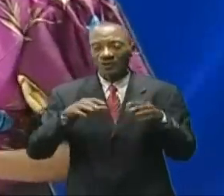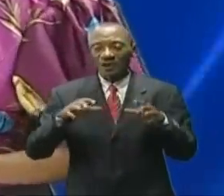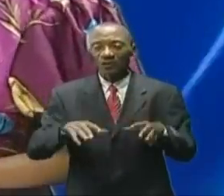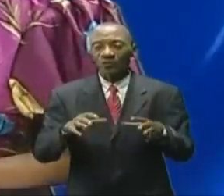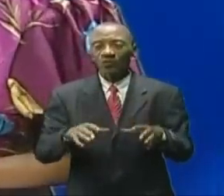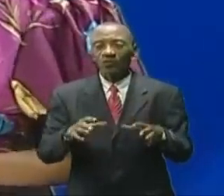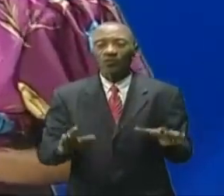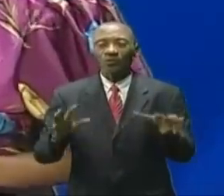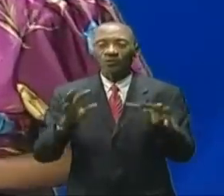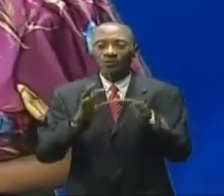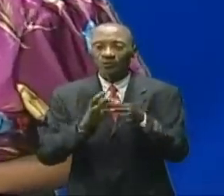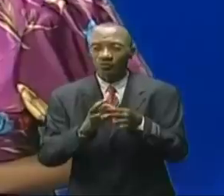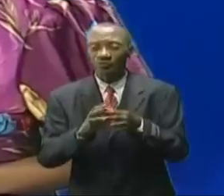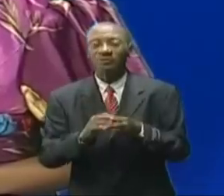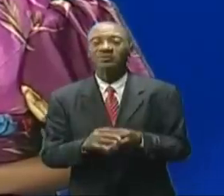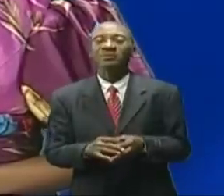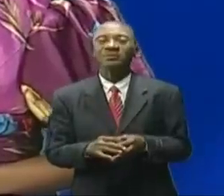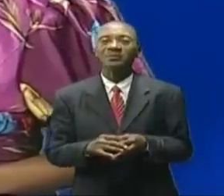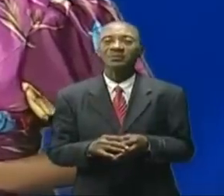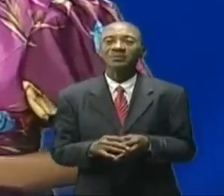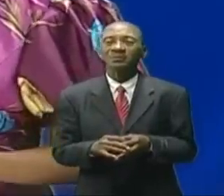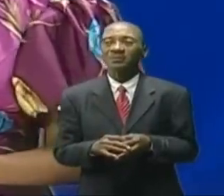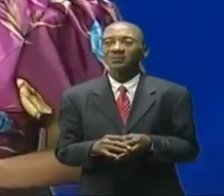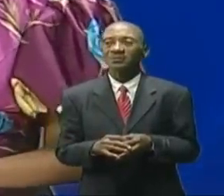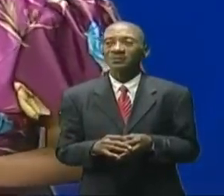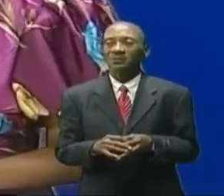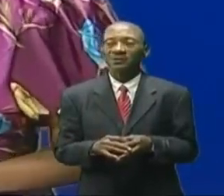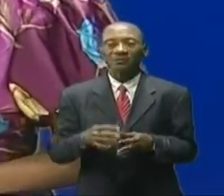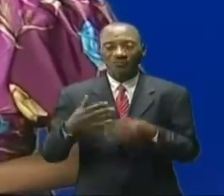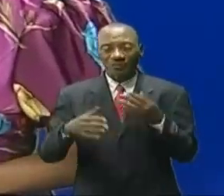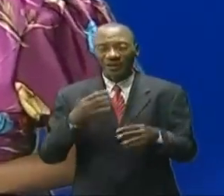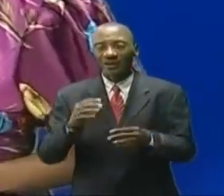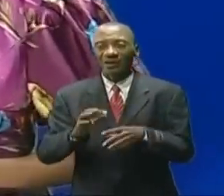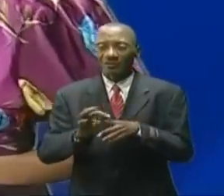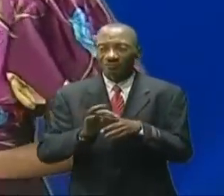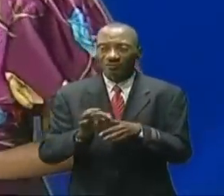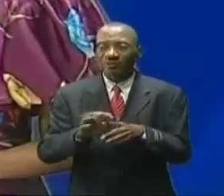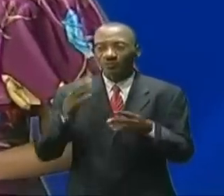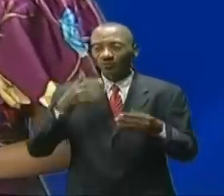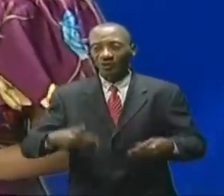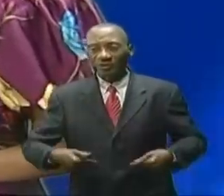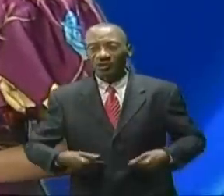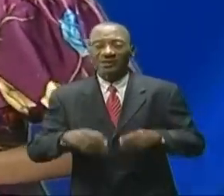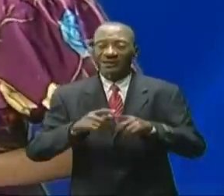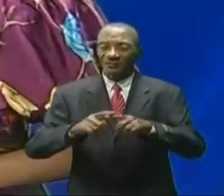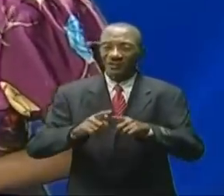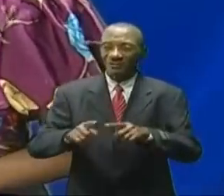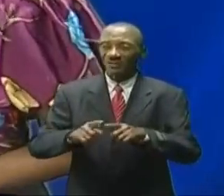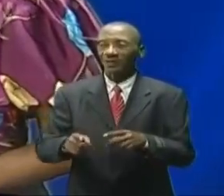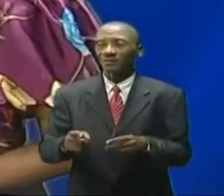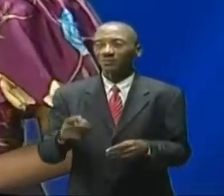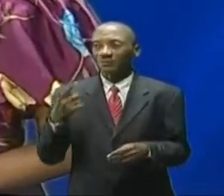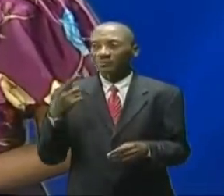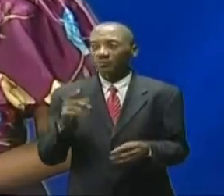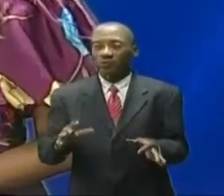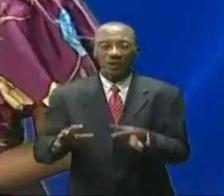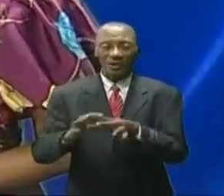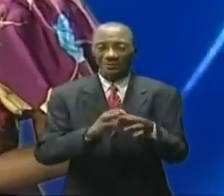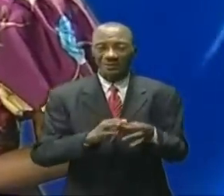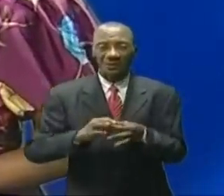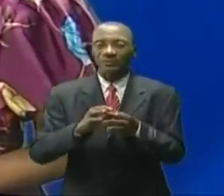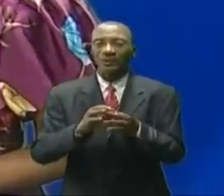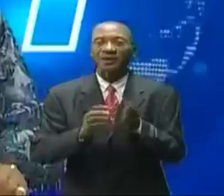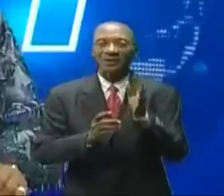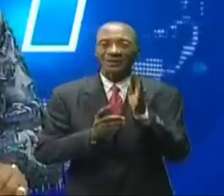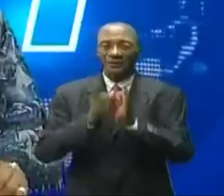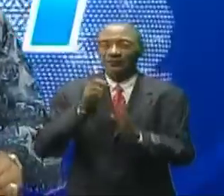la formation sera mise en évidence. Et donc c'est de ce Congo-là, c'est ce message en fait qui est adressé au peuple